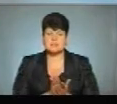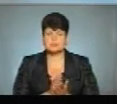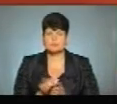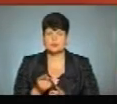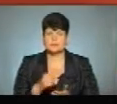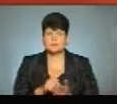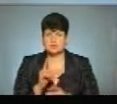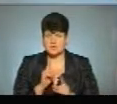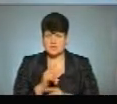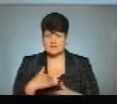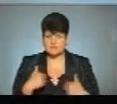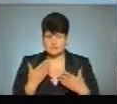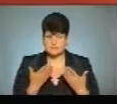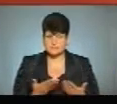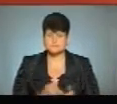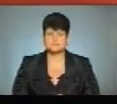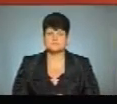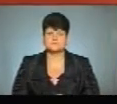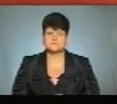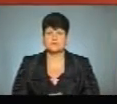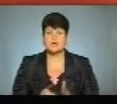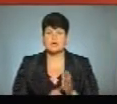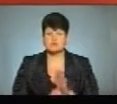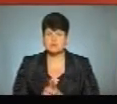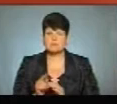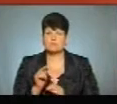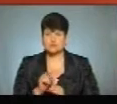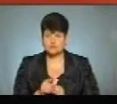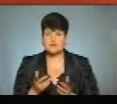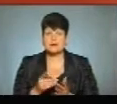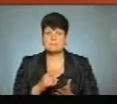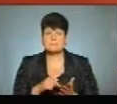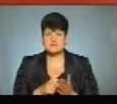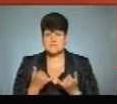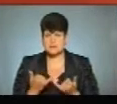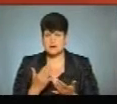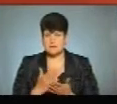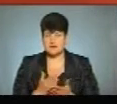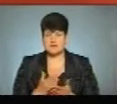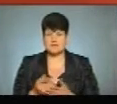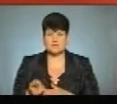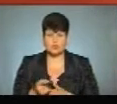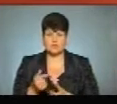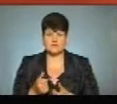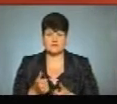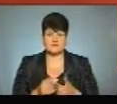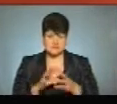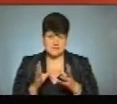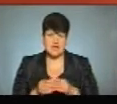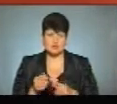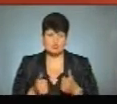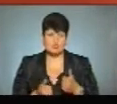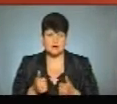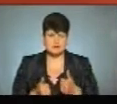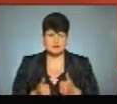міської ради. Я вітаю. Вітаю вас. Розпочнемо із того, яке місце зараз посідає Тернопіль в загальному рейтингу. В 17-му році